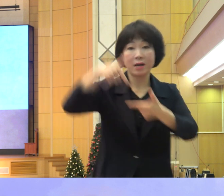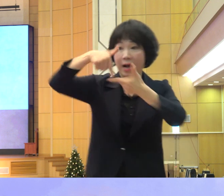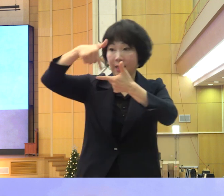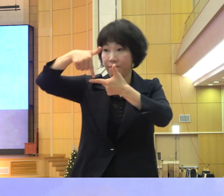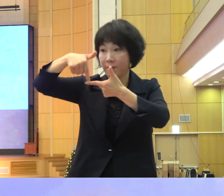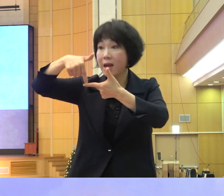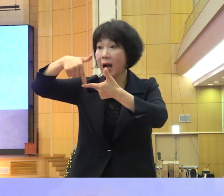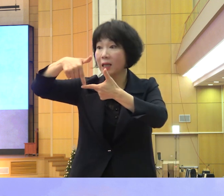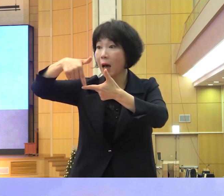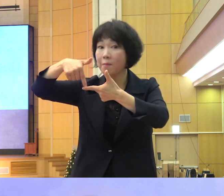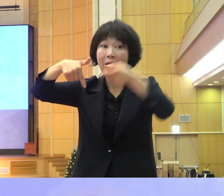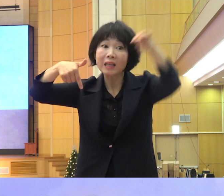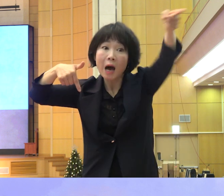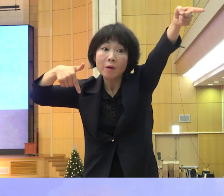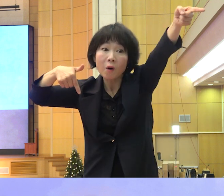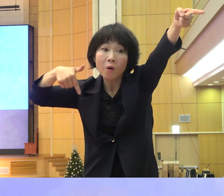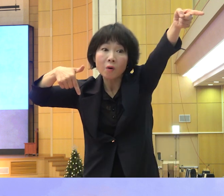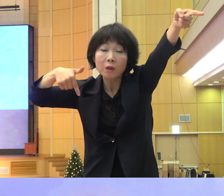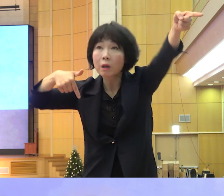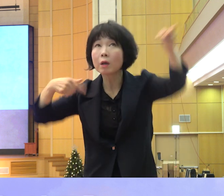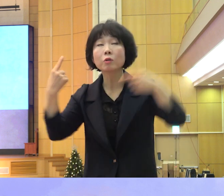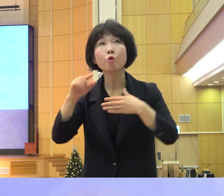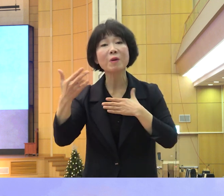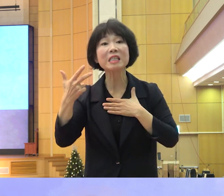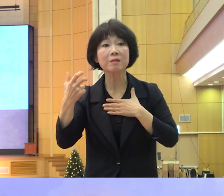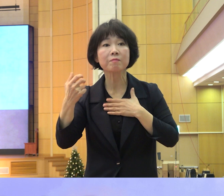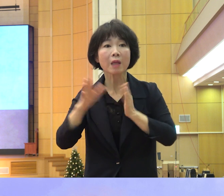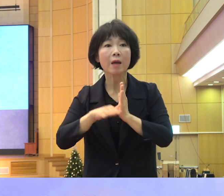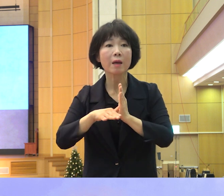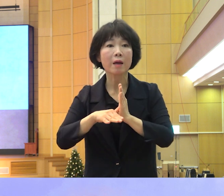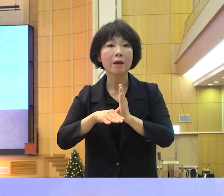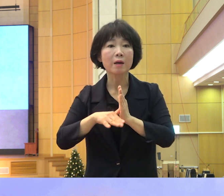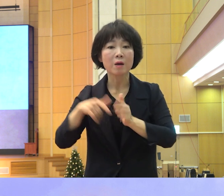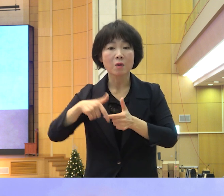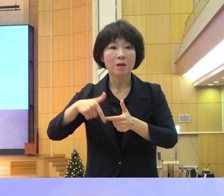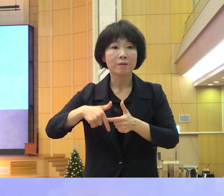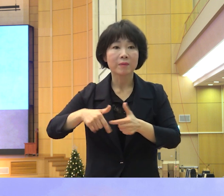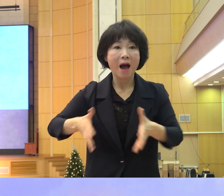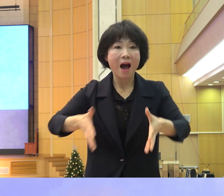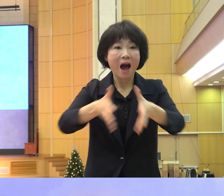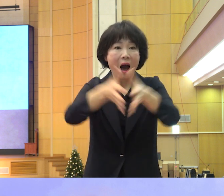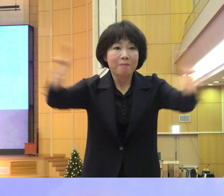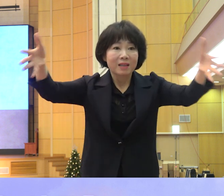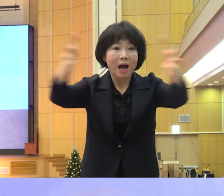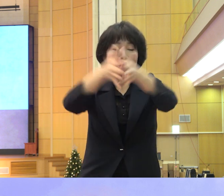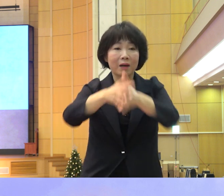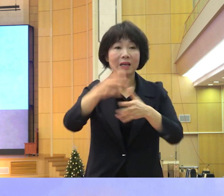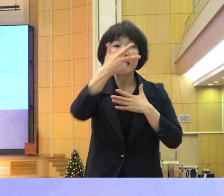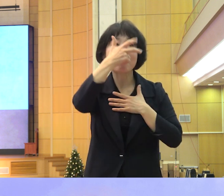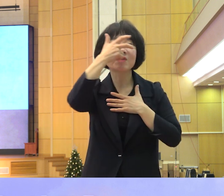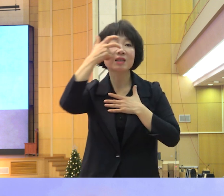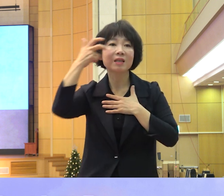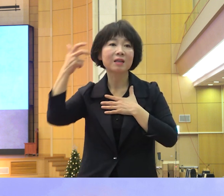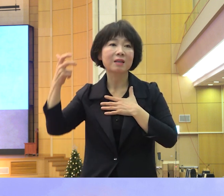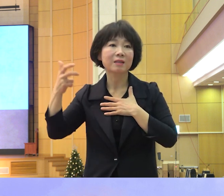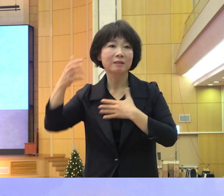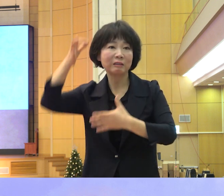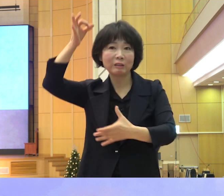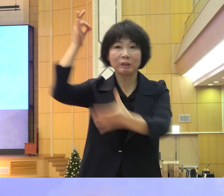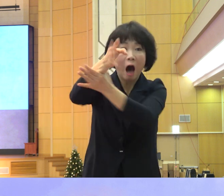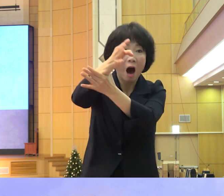발전한 그때였었거든요. 1978년 79년 막 그때니까. 아파트 그 잠실에 좋은